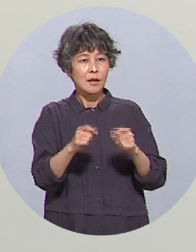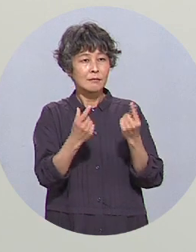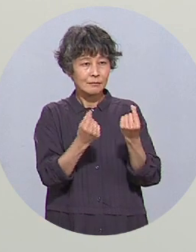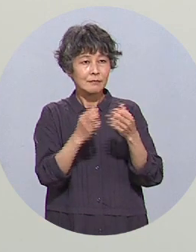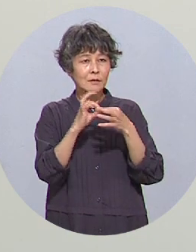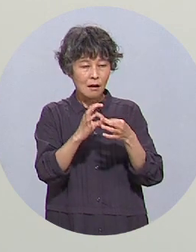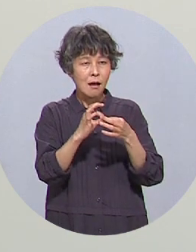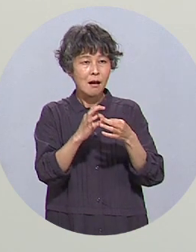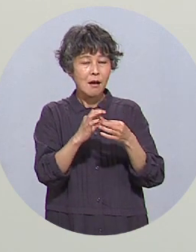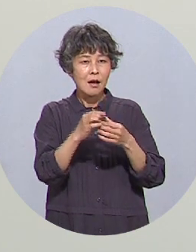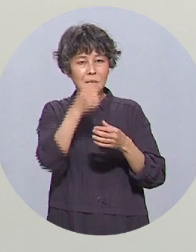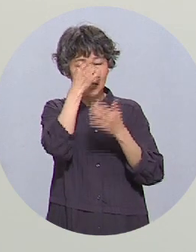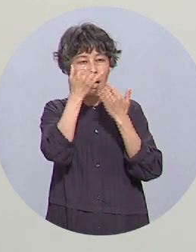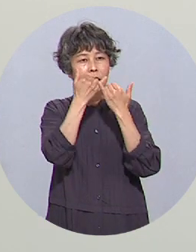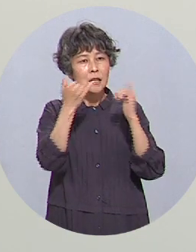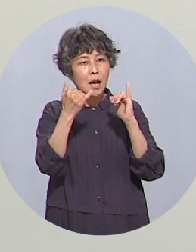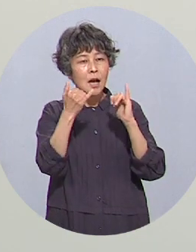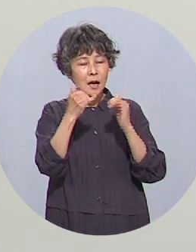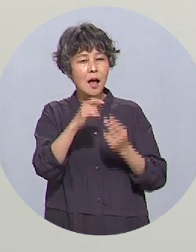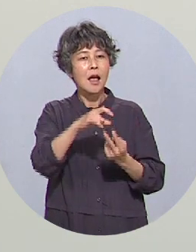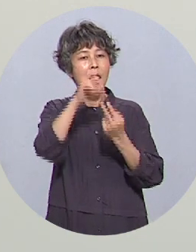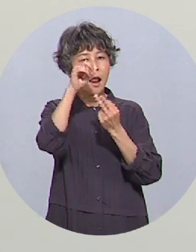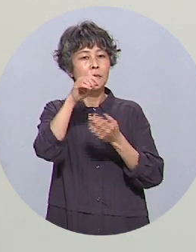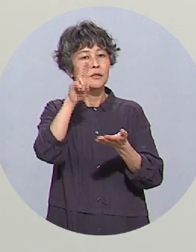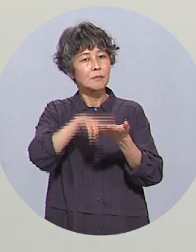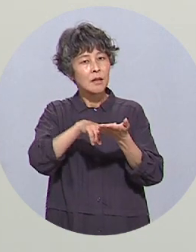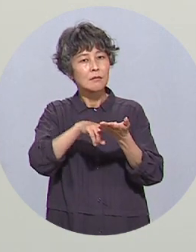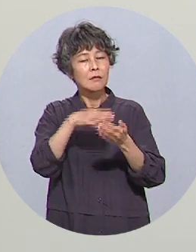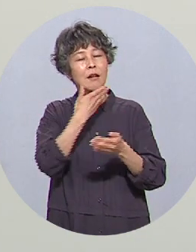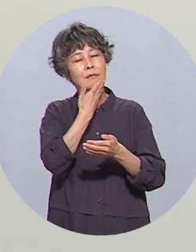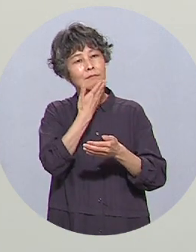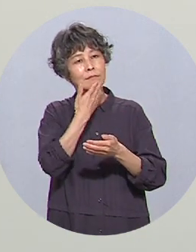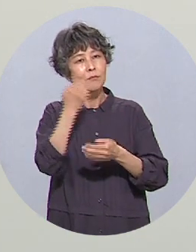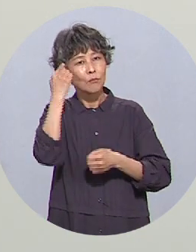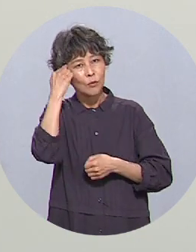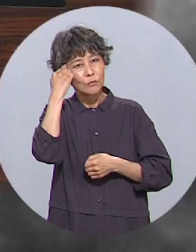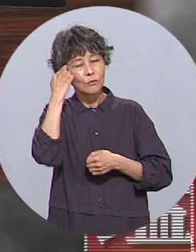ので、被害者さん自身に選んでもらうことが重要だと思っています。